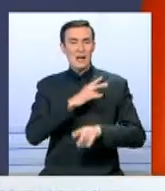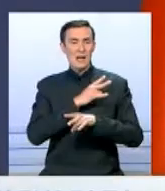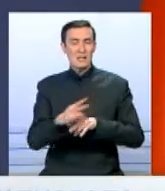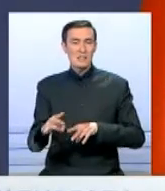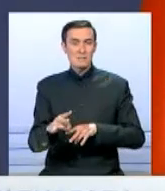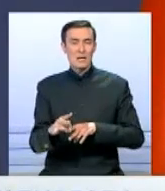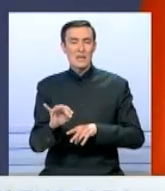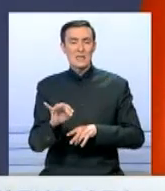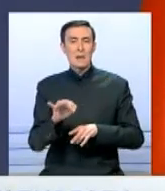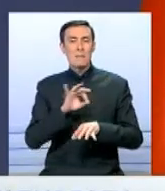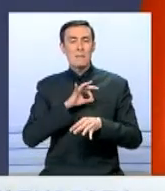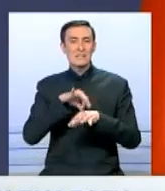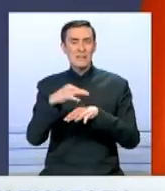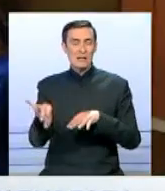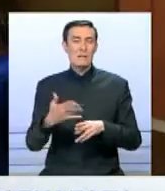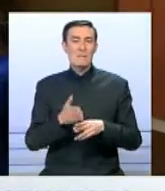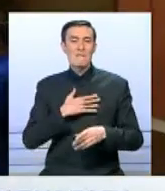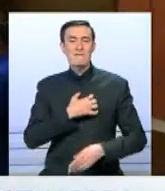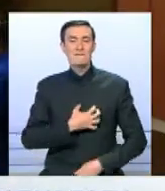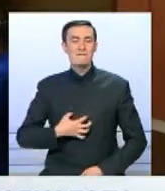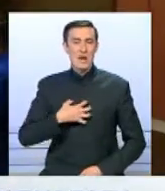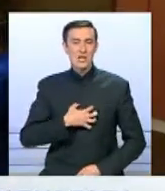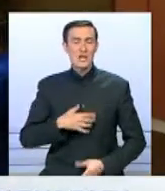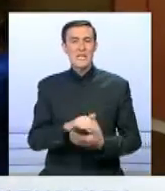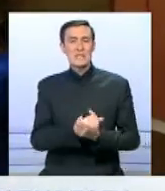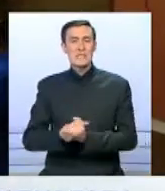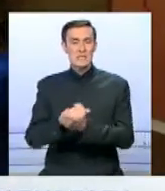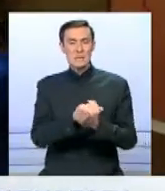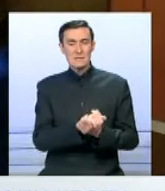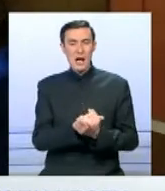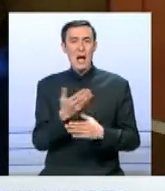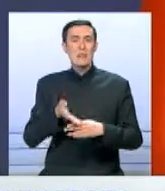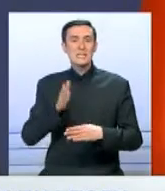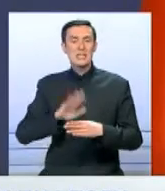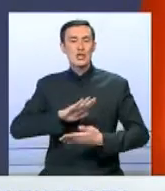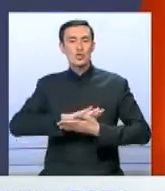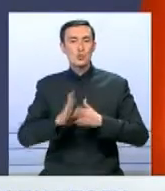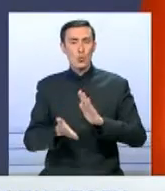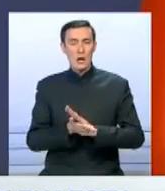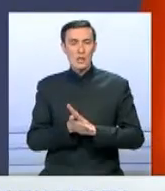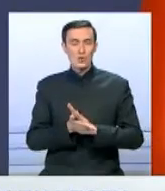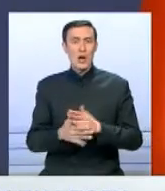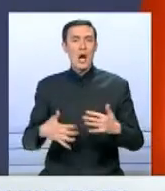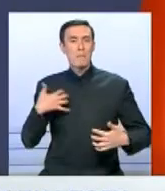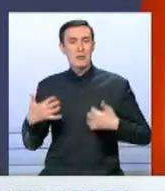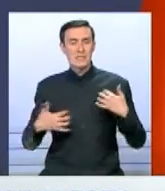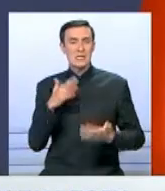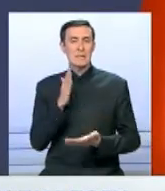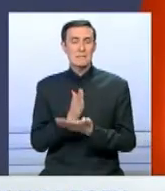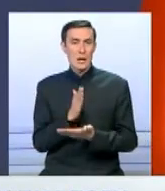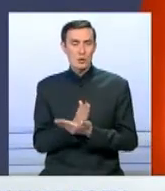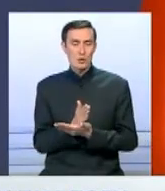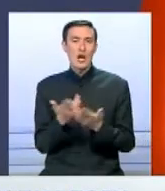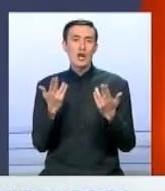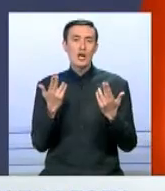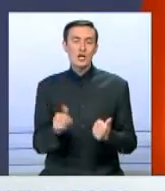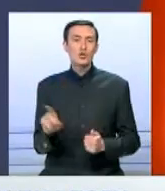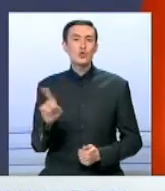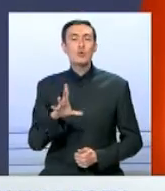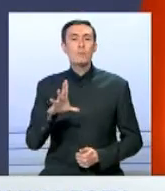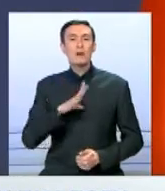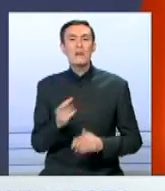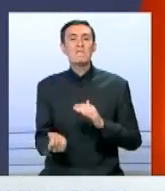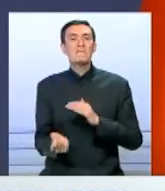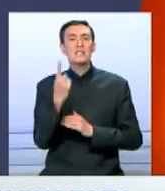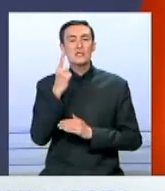религиозного подстрекательства. Для нас важно единство, а обострение этой ситуации вызывает опасения. Конечно, что могло возникнуть